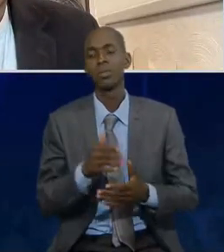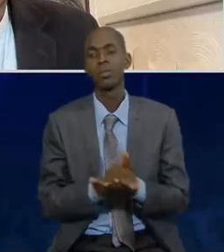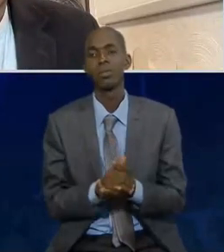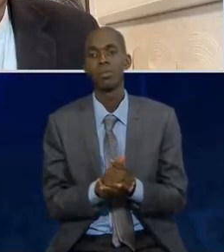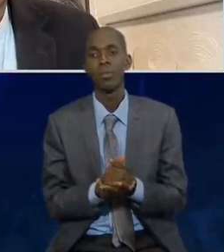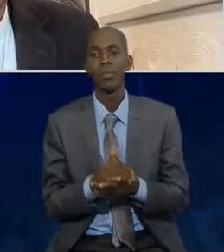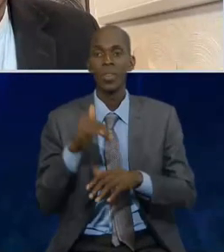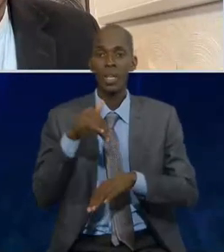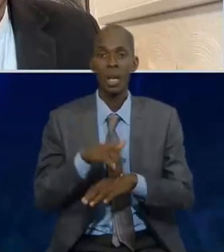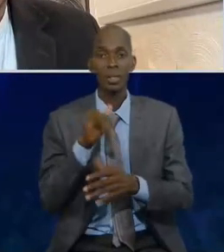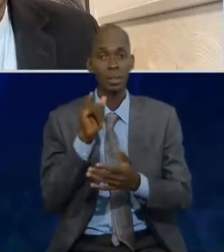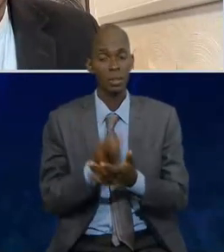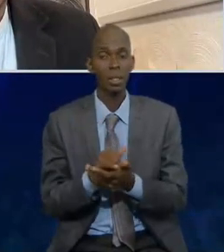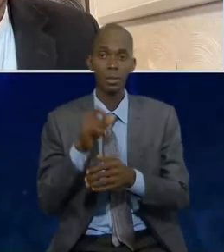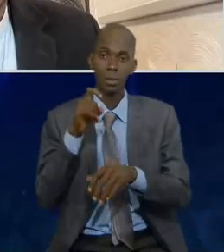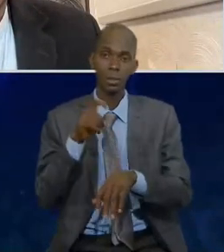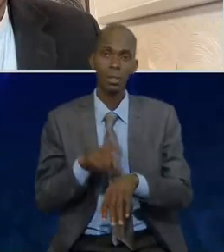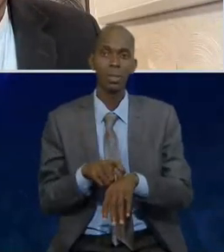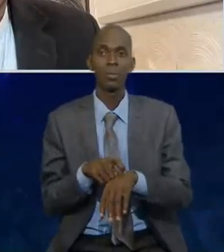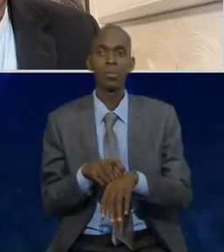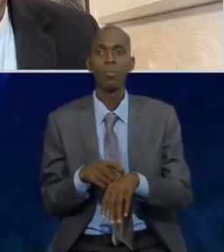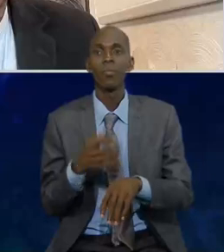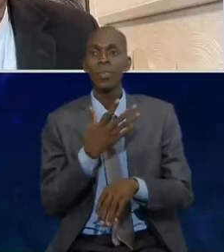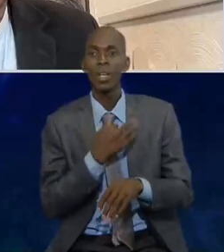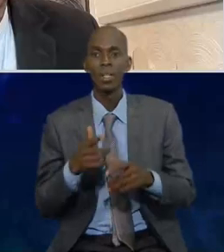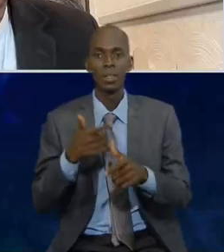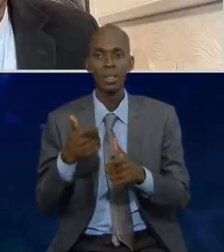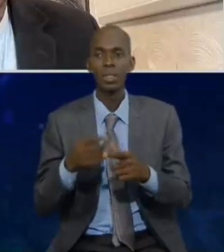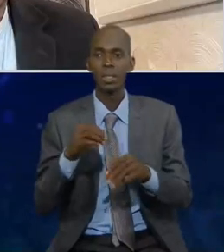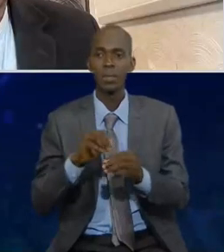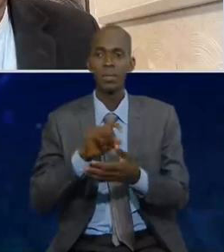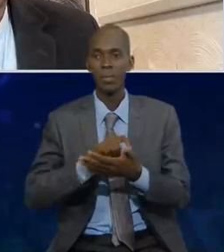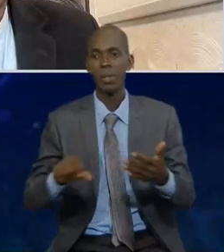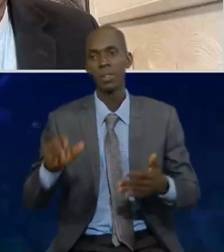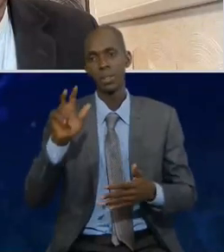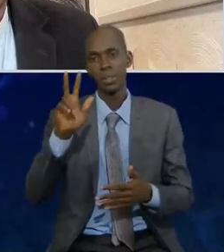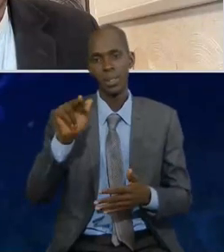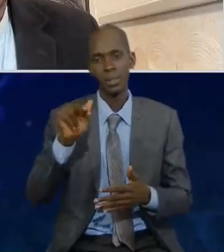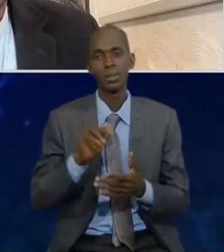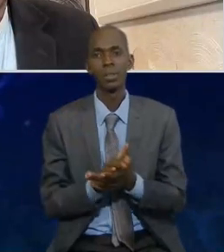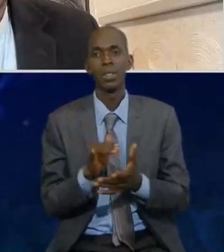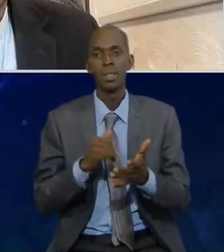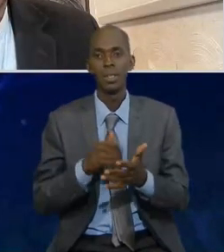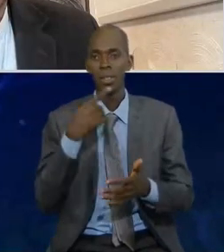ténèbres sans espérance sans secours en ce temps là